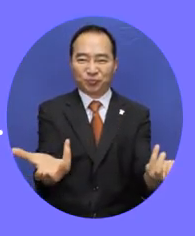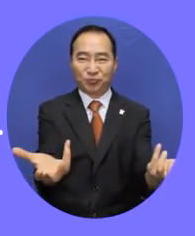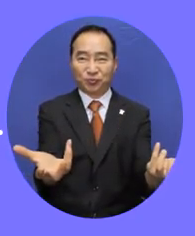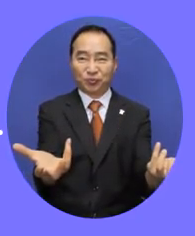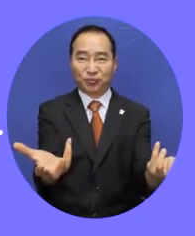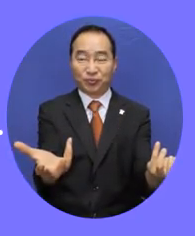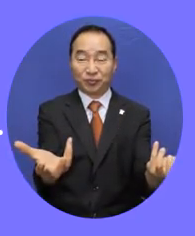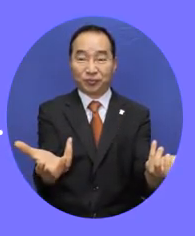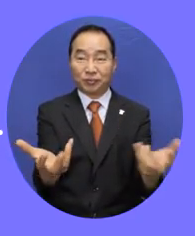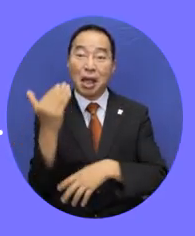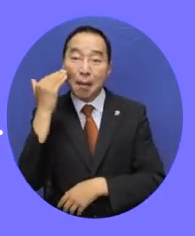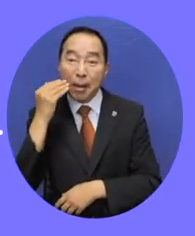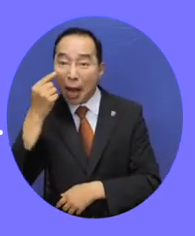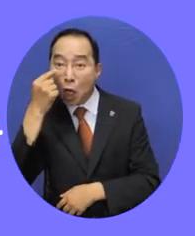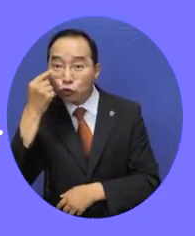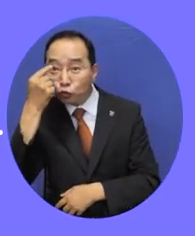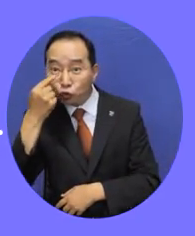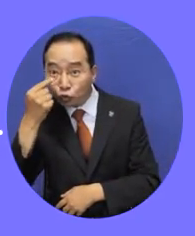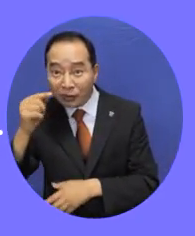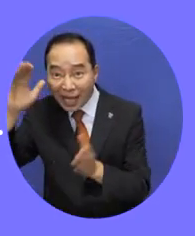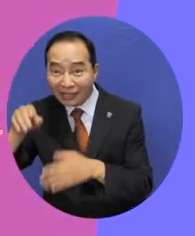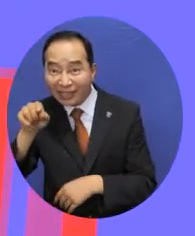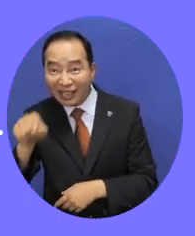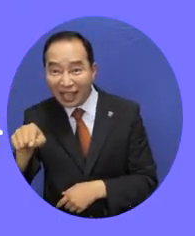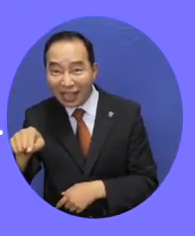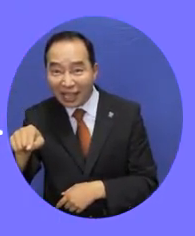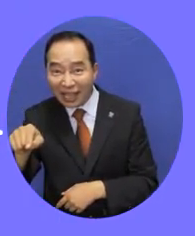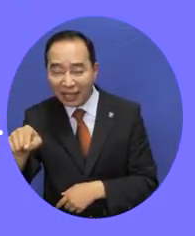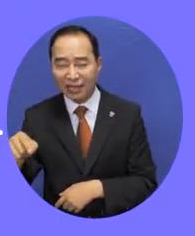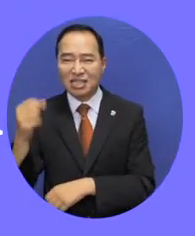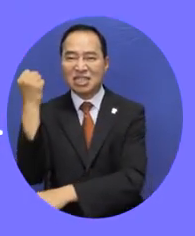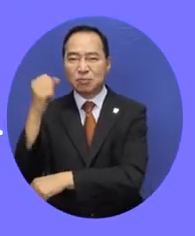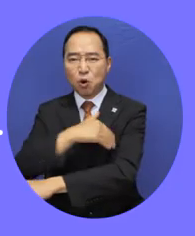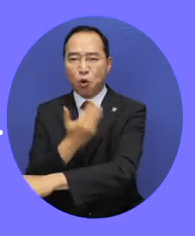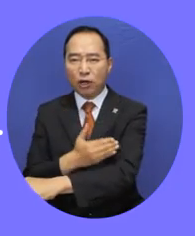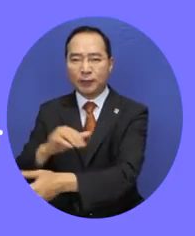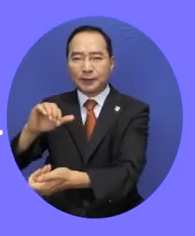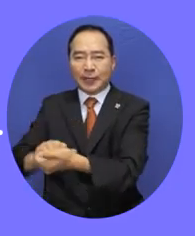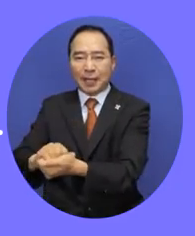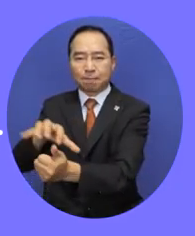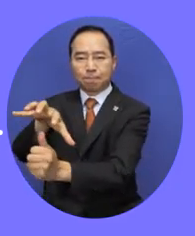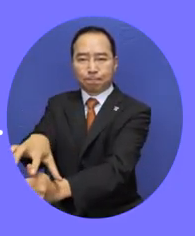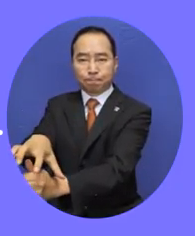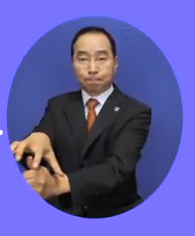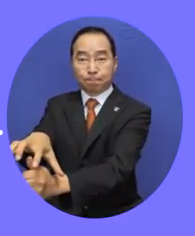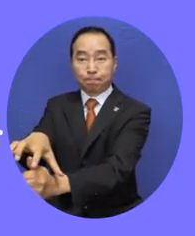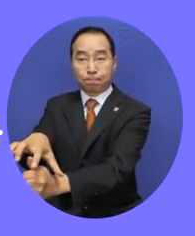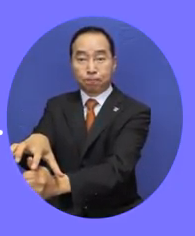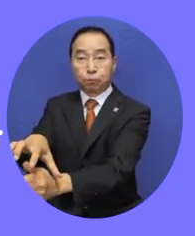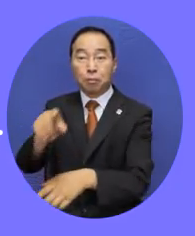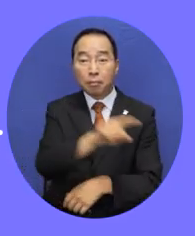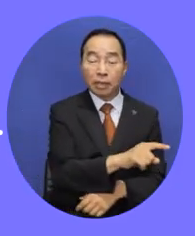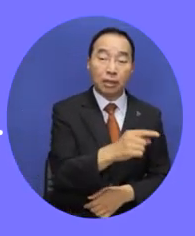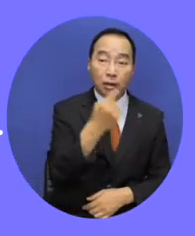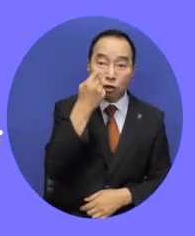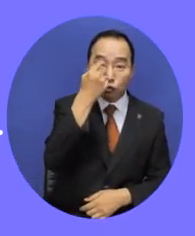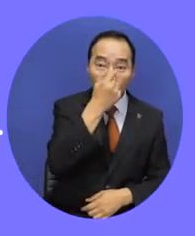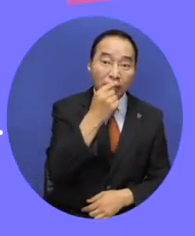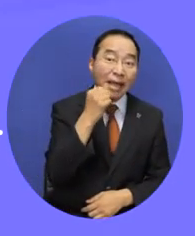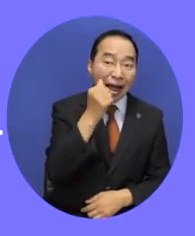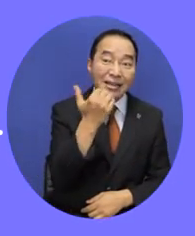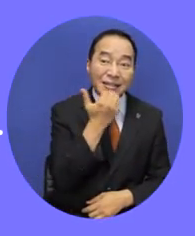파란 눈동자를 한 학생들의 경우 기본권을 제한했습니다. 그리고 거꾸로 갈색 눈동자